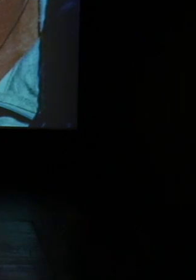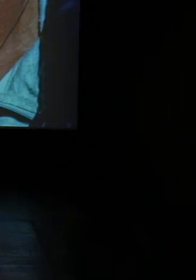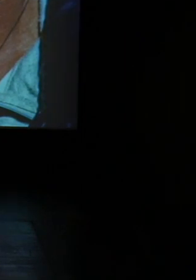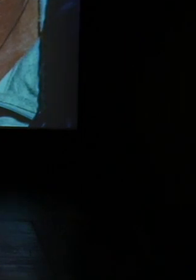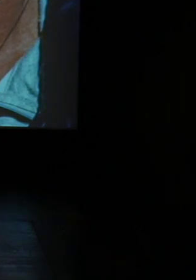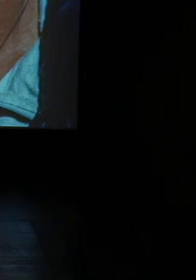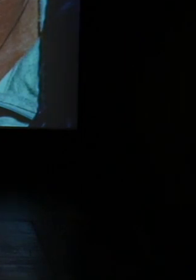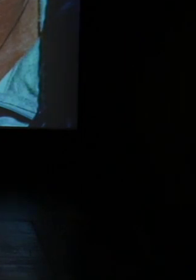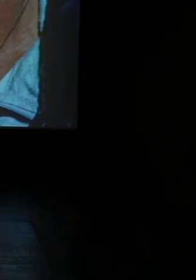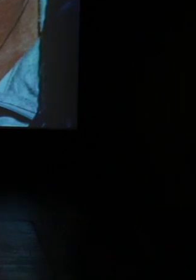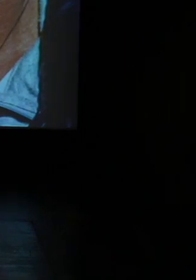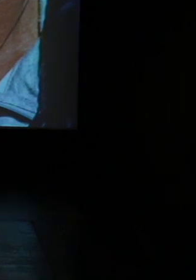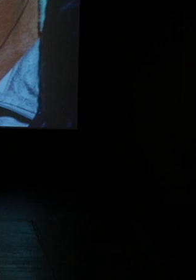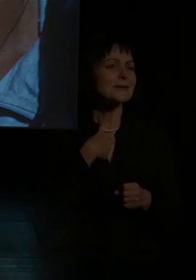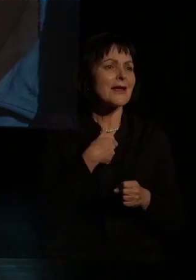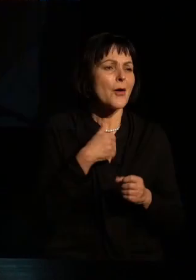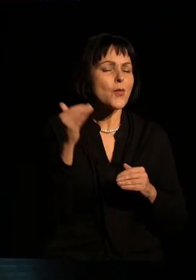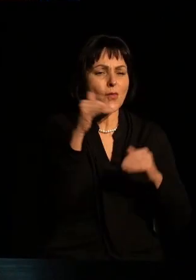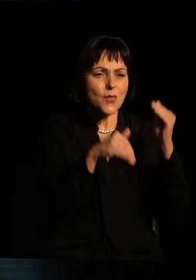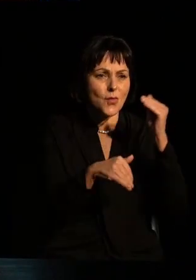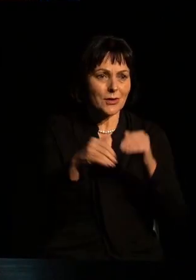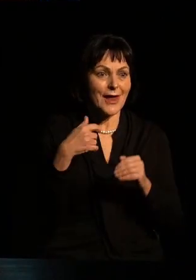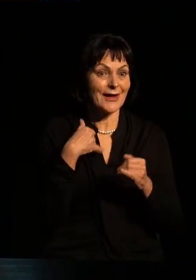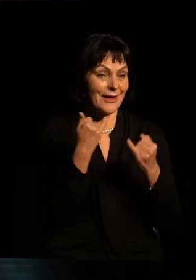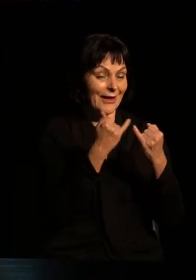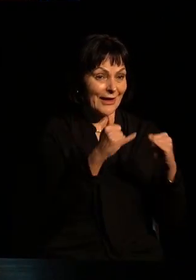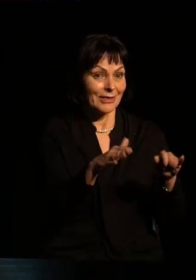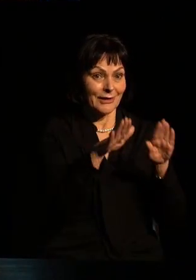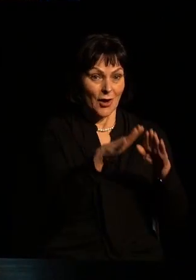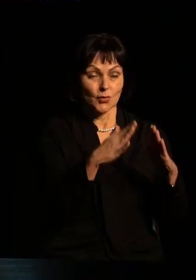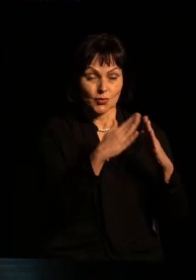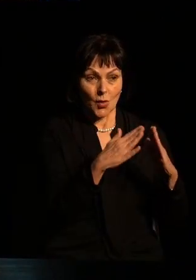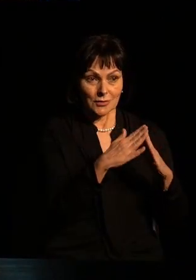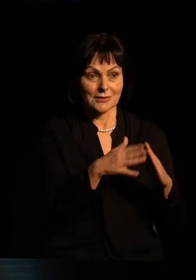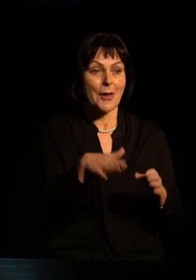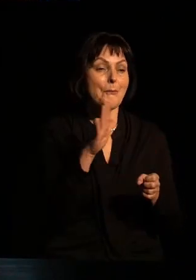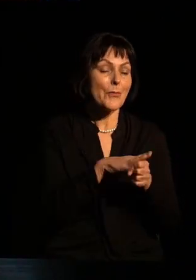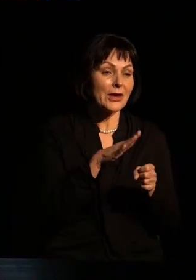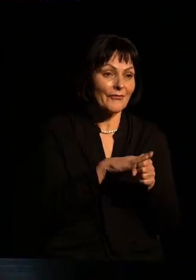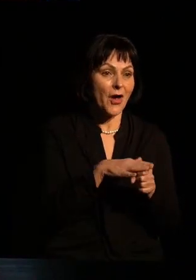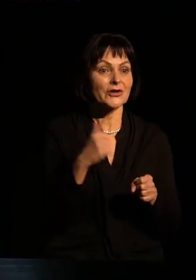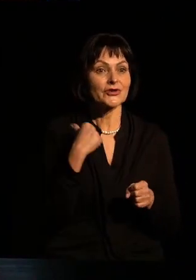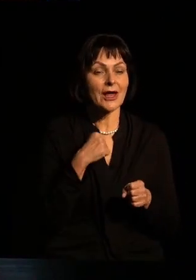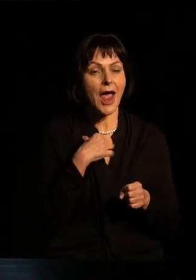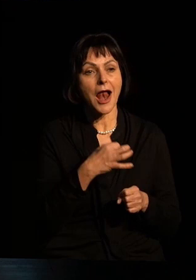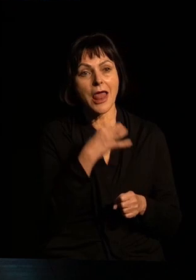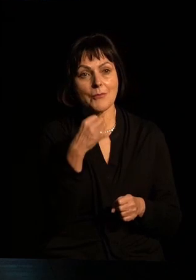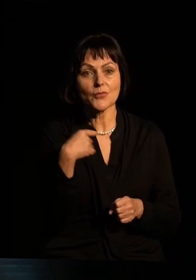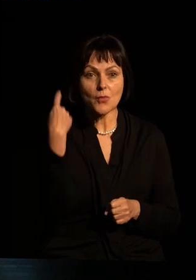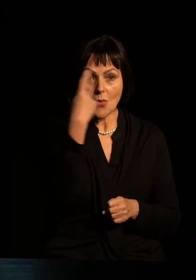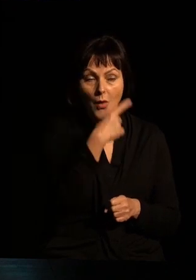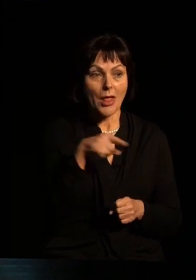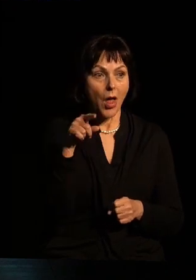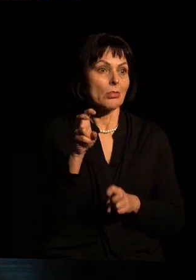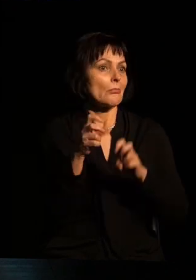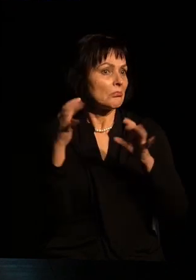Napalony na góry jak głodny na jedzenie, podczas gdy inni siedzieli w schronisku, pili piwo i wyczekiwali lepszej pogody, on